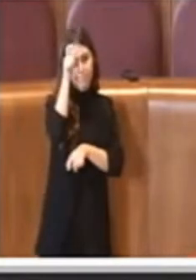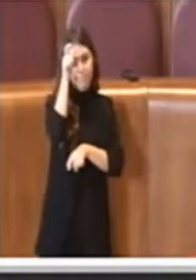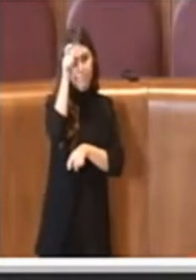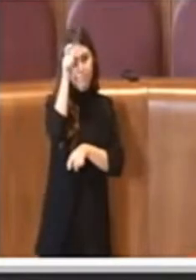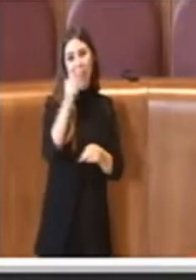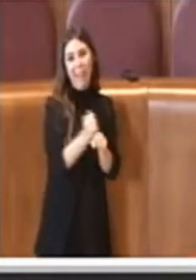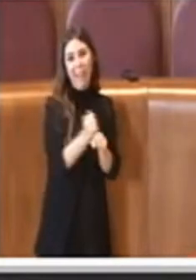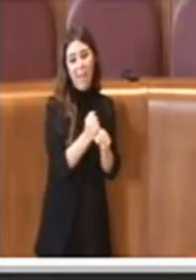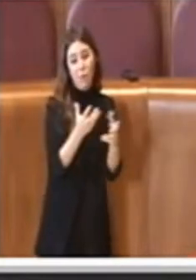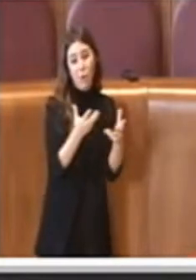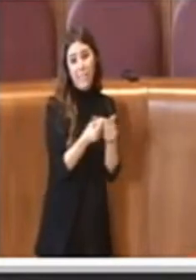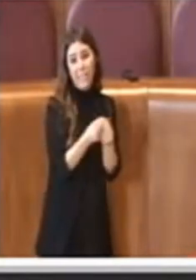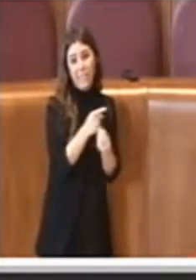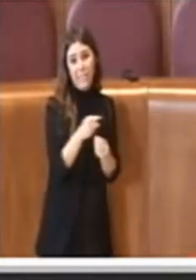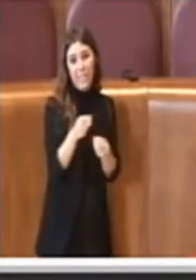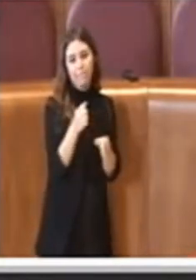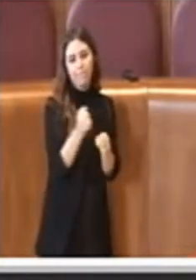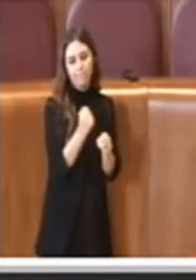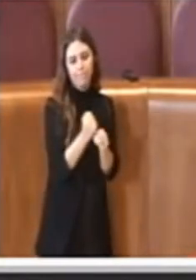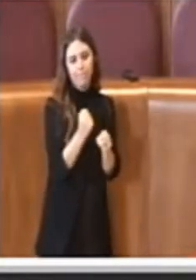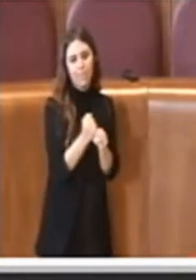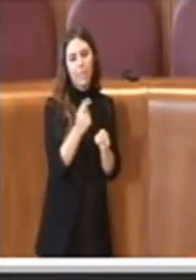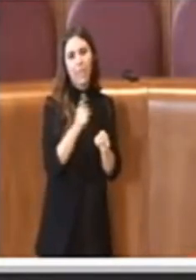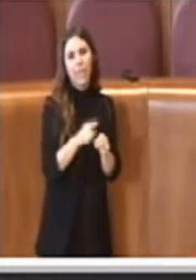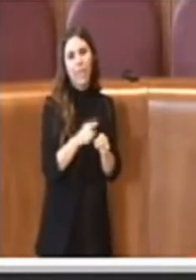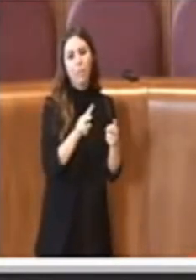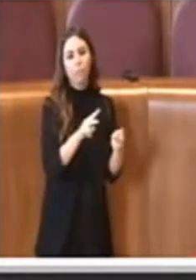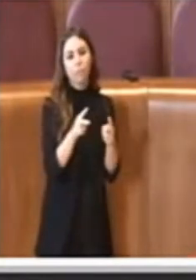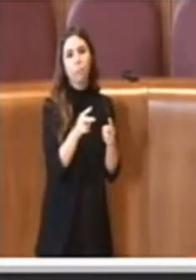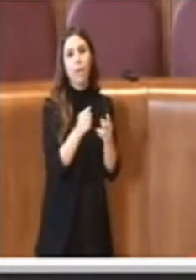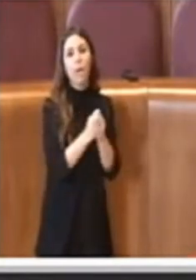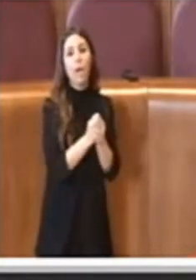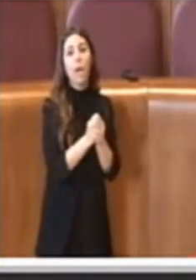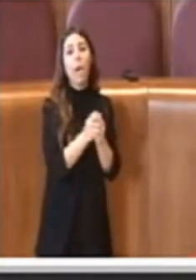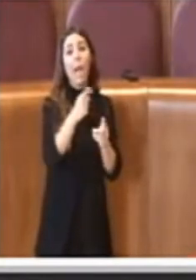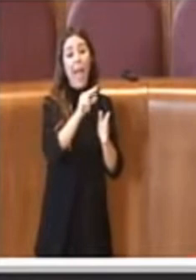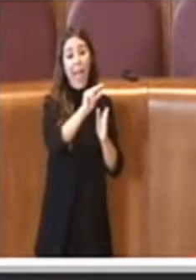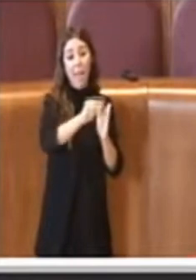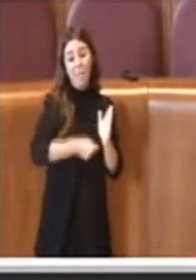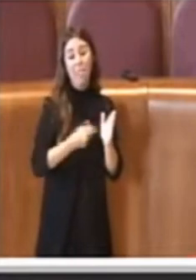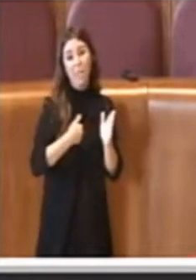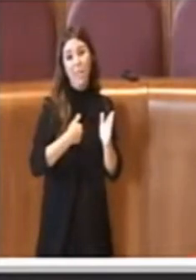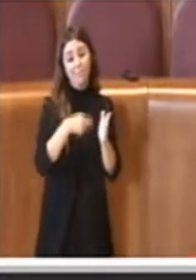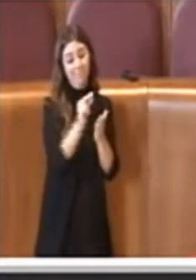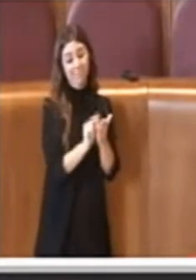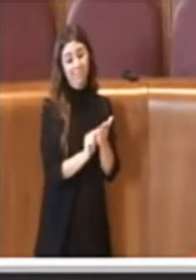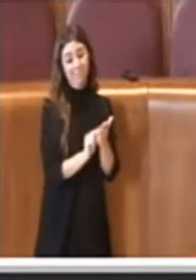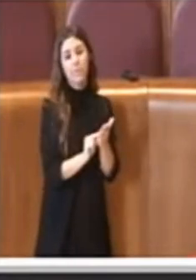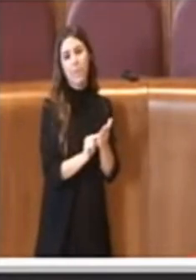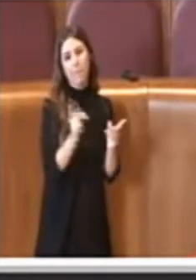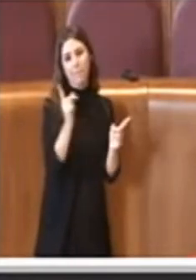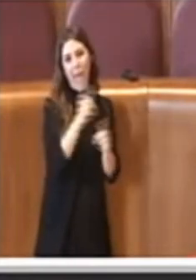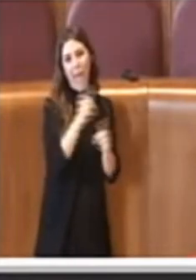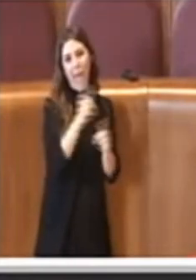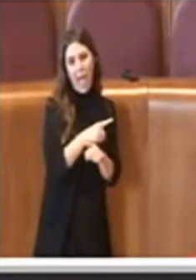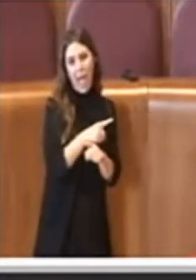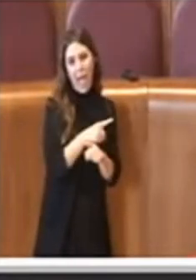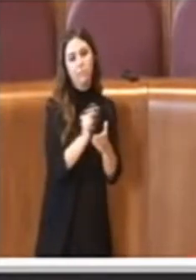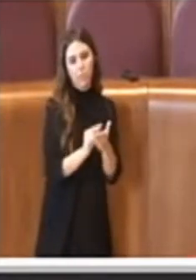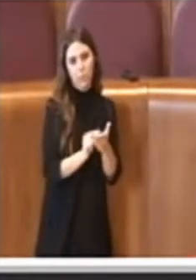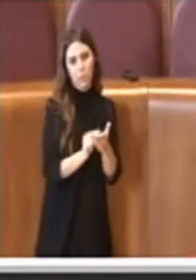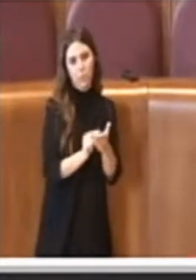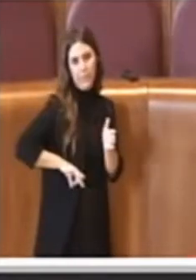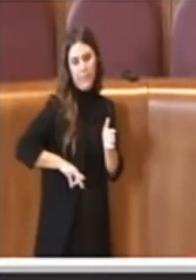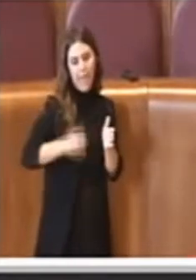fatto per diciamo, reinterpretare purtroppo un emendamento scritto male al Senato e